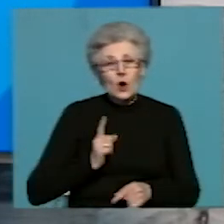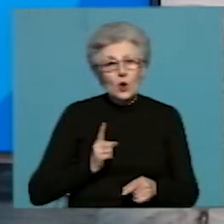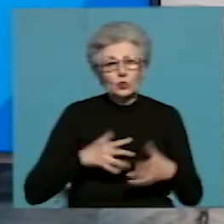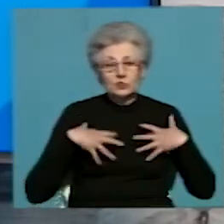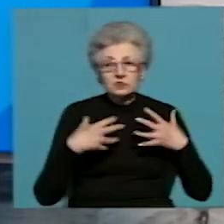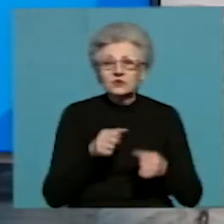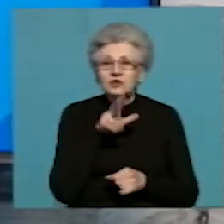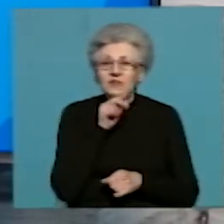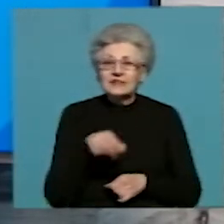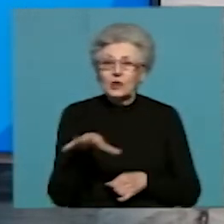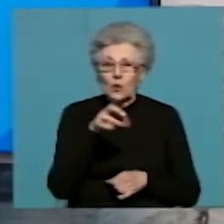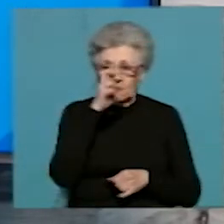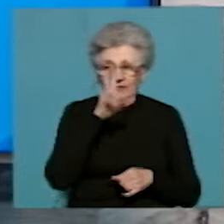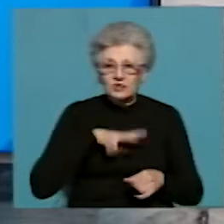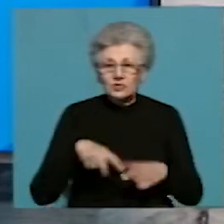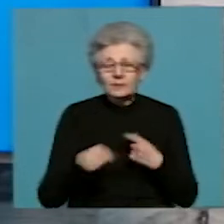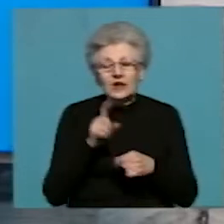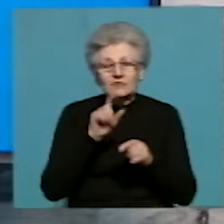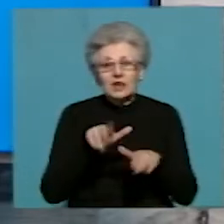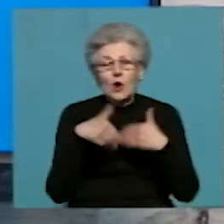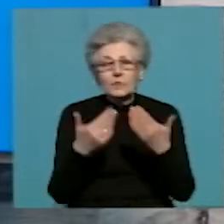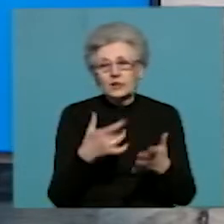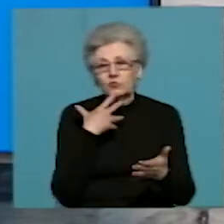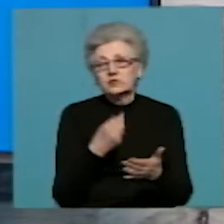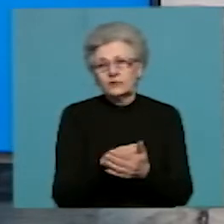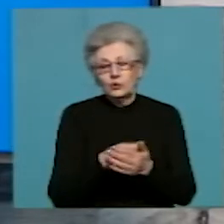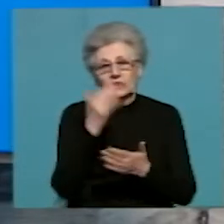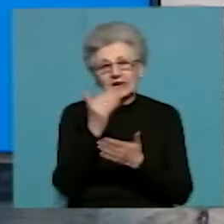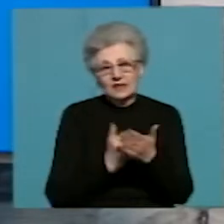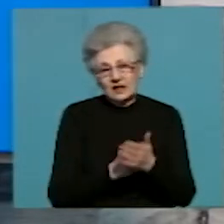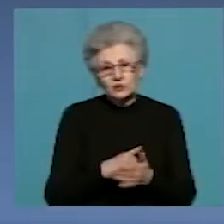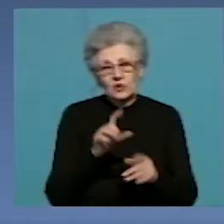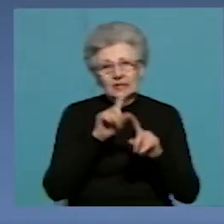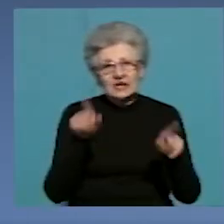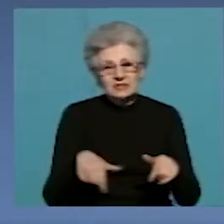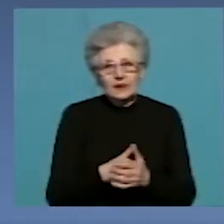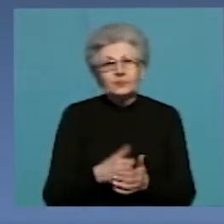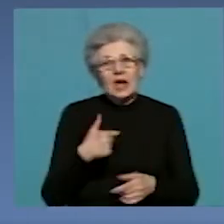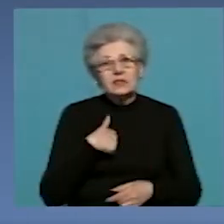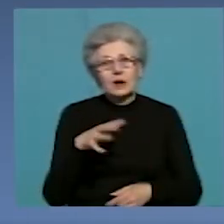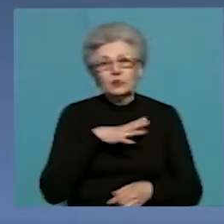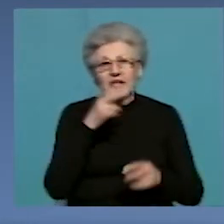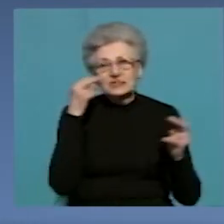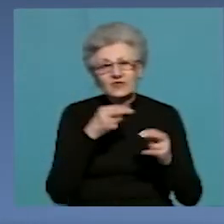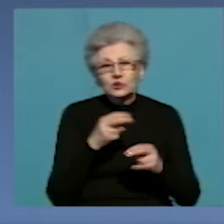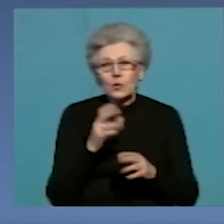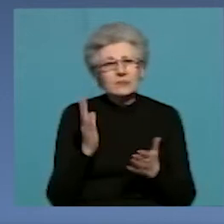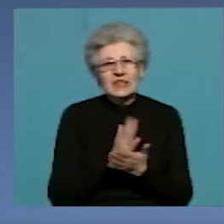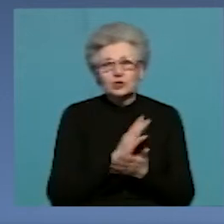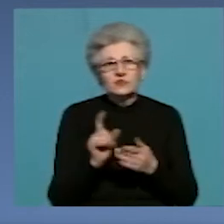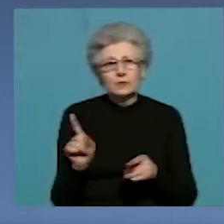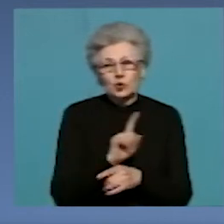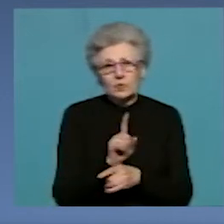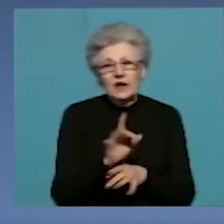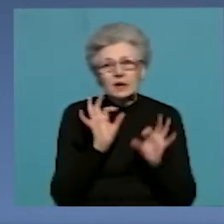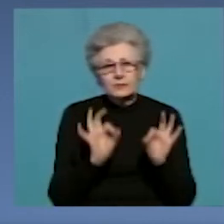Чернівецької облдержадміністрації. Вона оприлюднила свою декларацію на сайті НАЗК. Я була свідком не зовсім